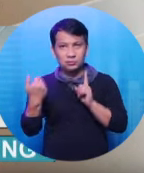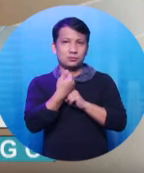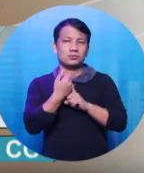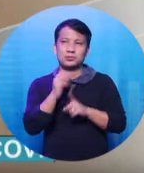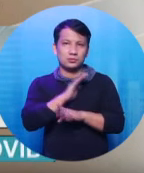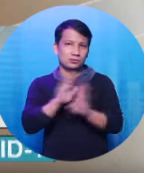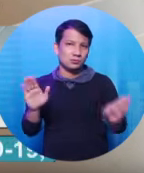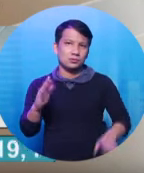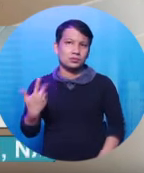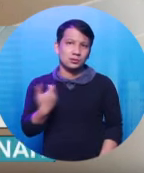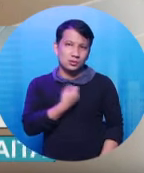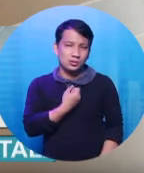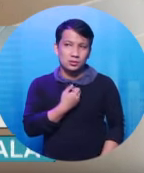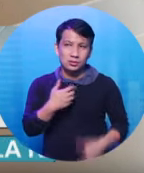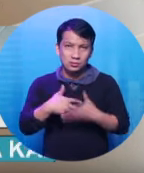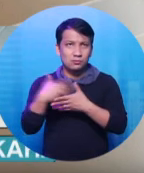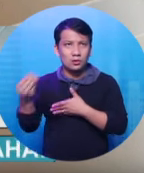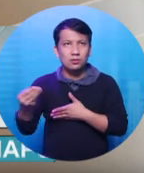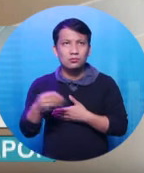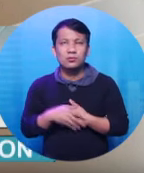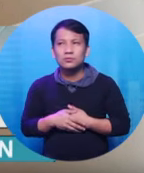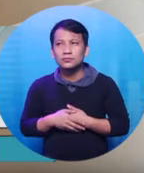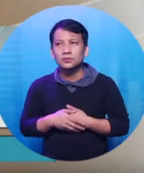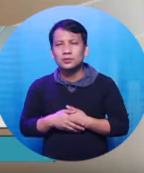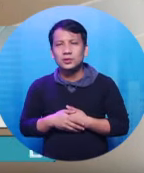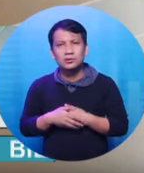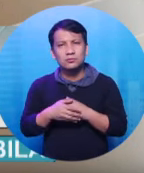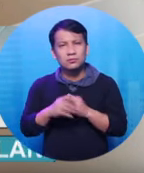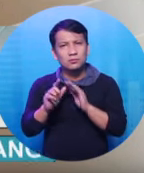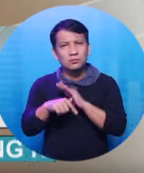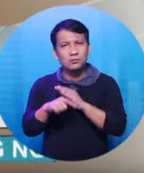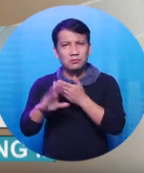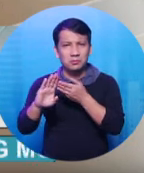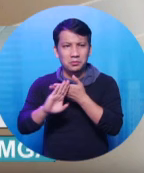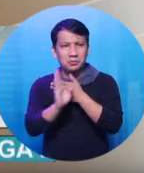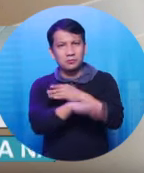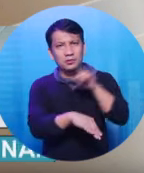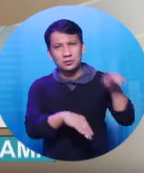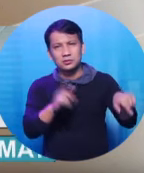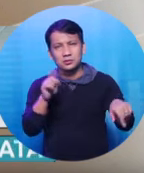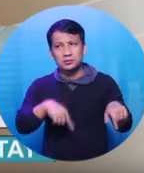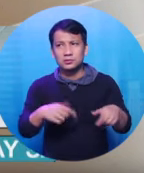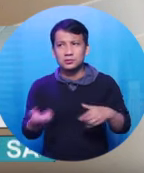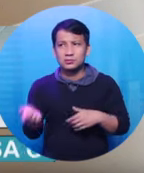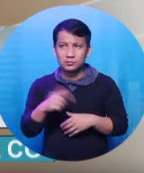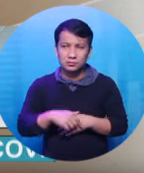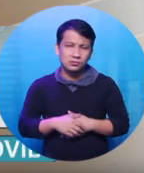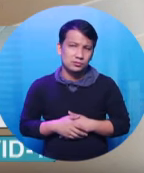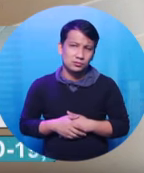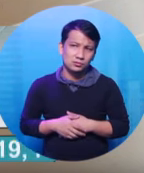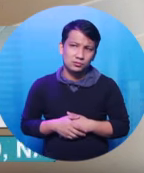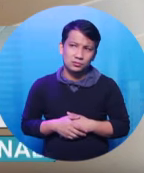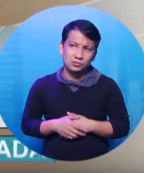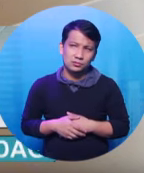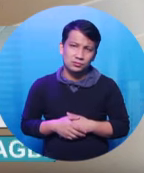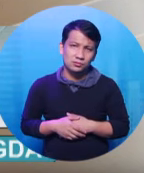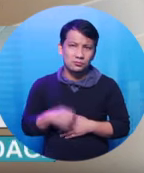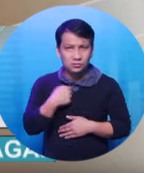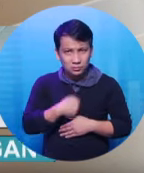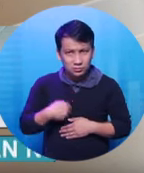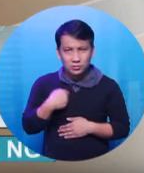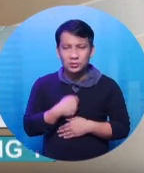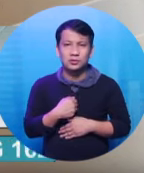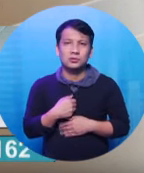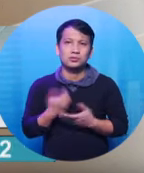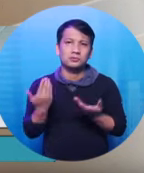Okay. Bumalayos lang po siya. Tapos, okay. Babalik naman po siya. Tapos, ano, magsusorry naman